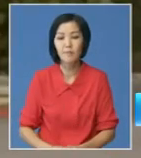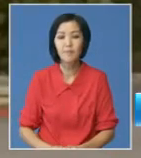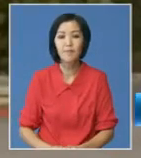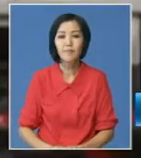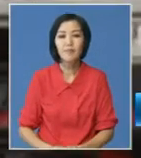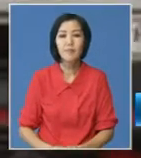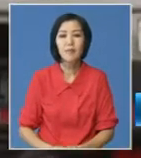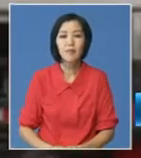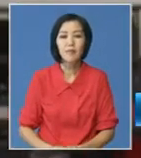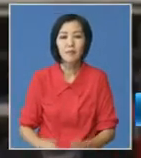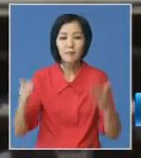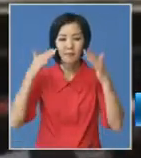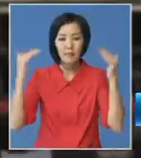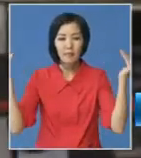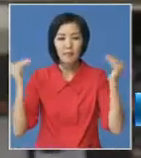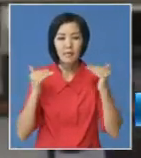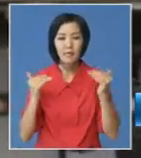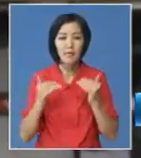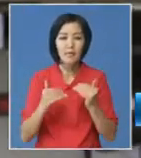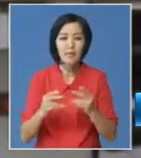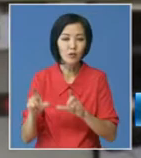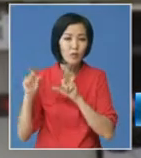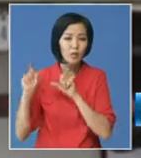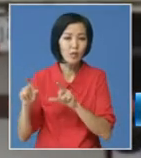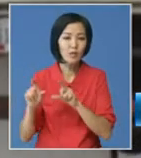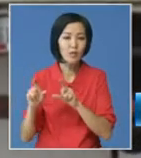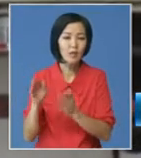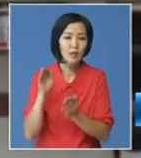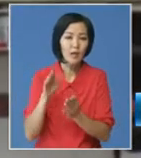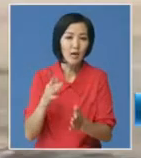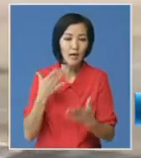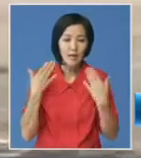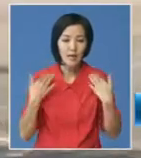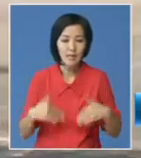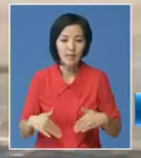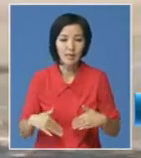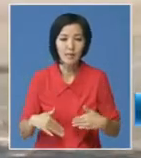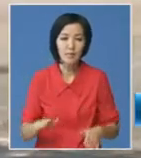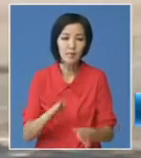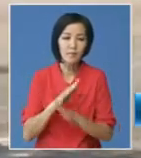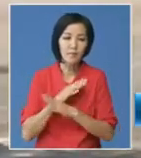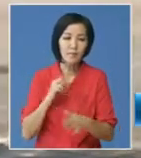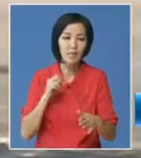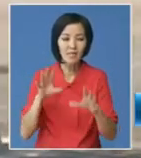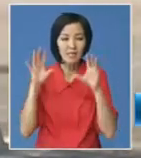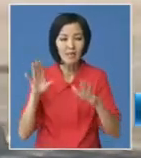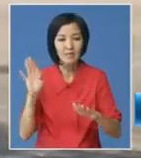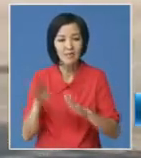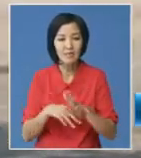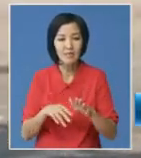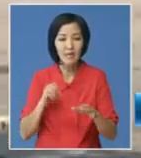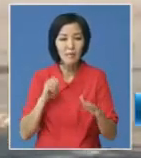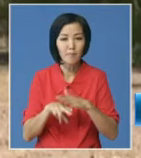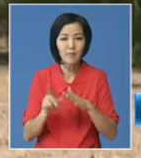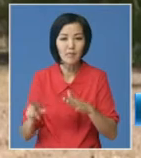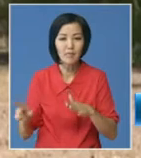Мексикадан 130 шақырым жерде тоқтатылған жүк көлігінің мәйіттерімен әлсіреген адамдар табылған болатын. Заңсыз мигранттарды тасымалдаған көлік иесіне қатысты сот